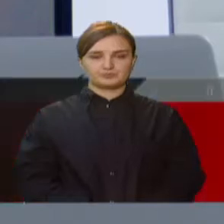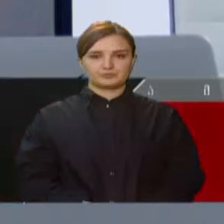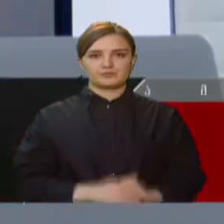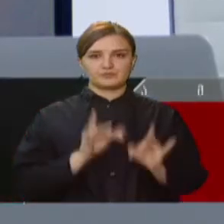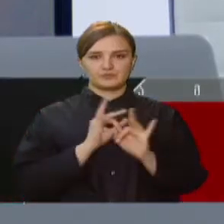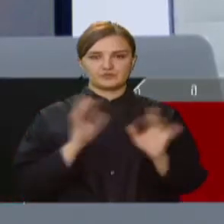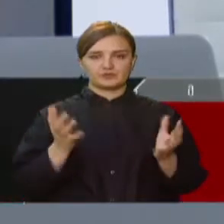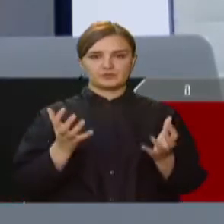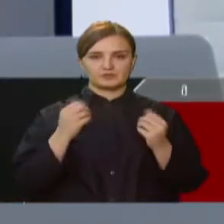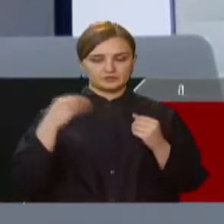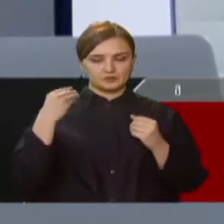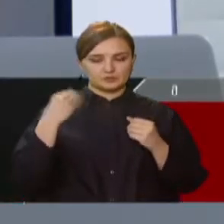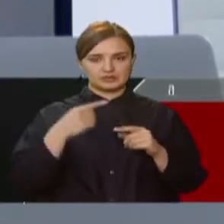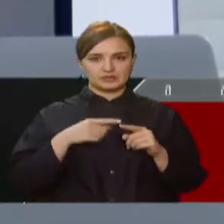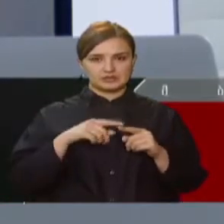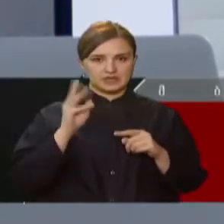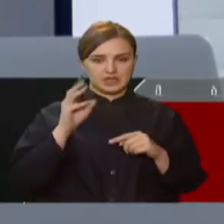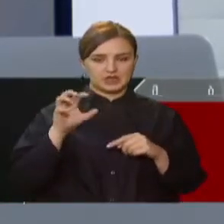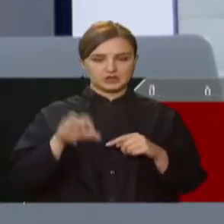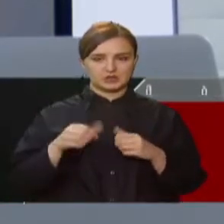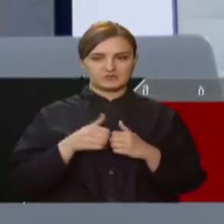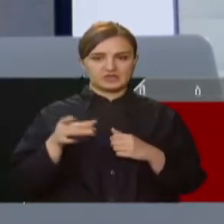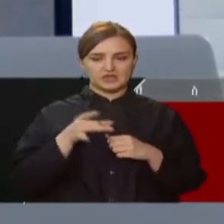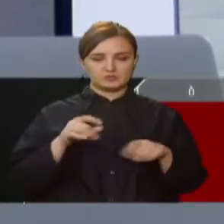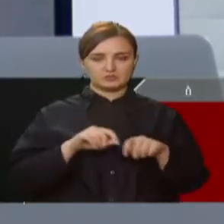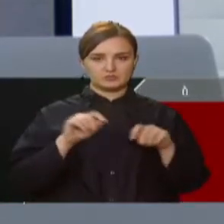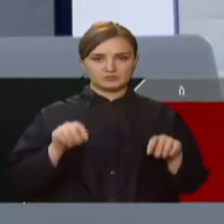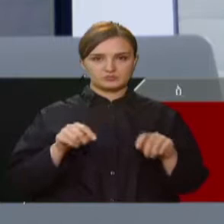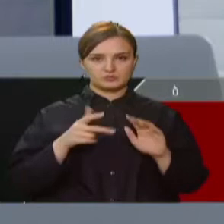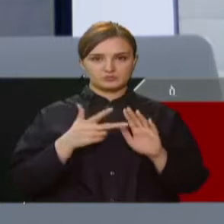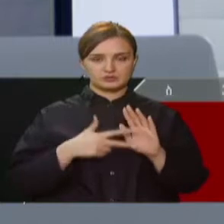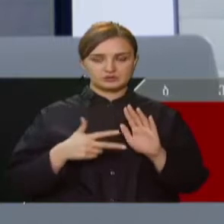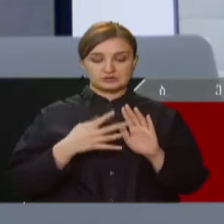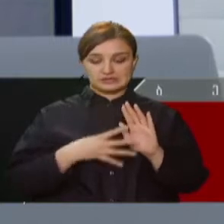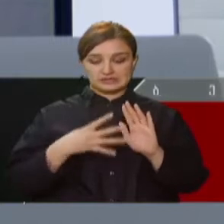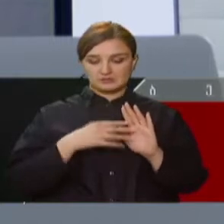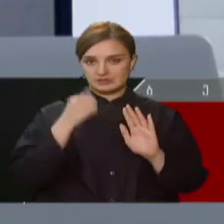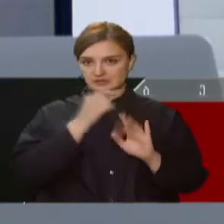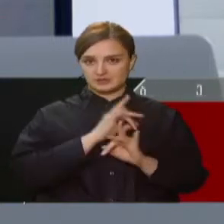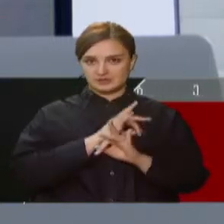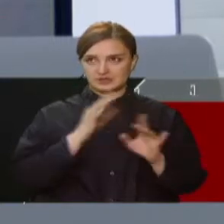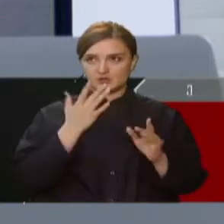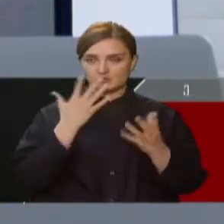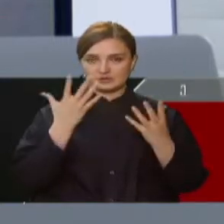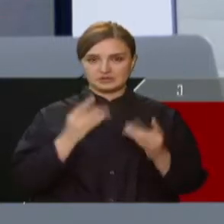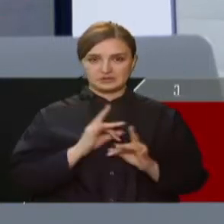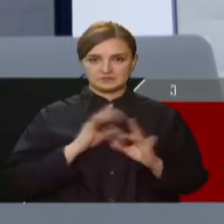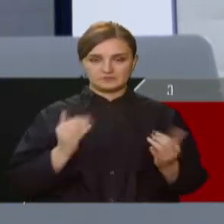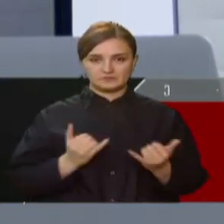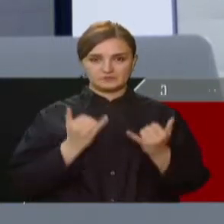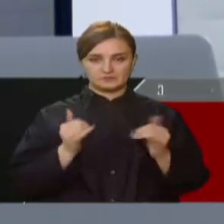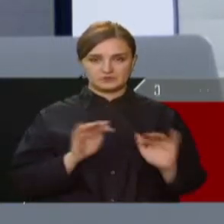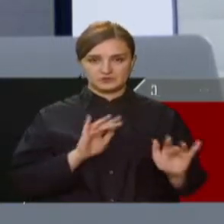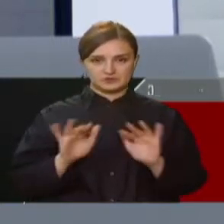Sazaimo mireba Turketi Salcho Sahalit Mezobol Khoeqanas Respublikis Darsebis 99 წლის თავს აღნიშნავს ეროვნული დღესასწაულისადმი მიწვნილ